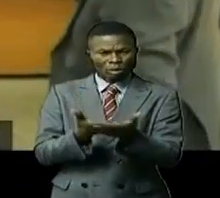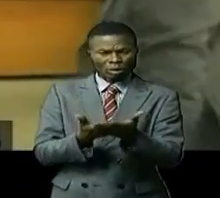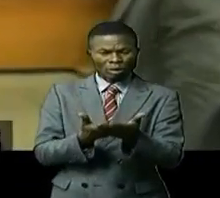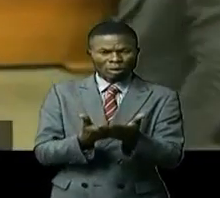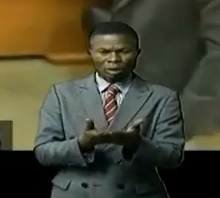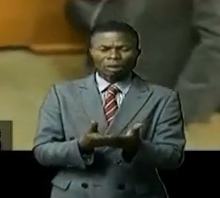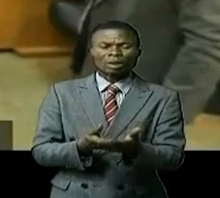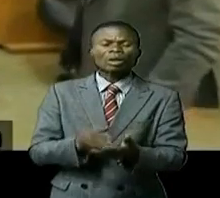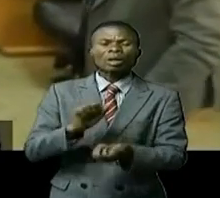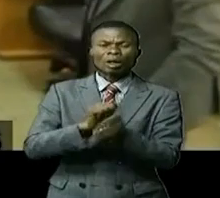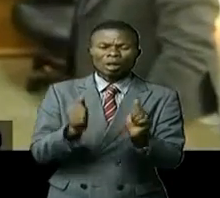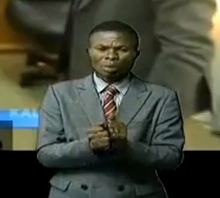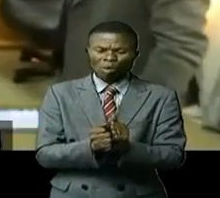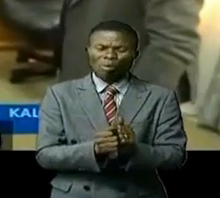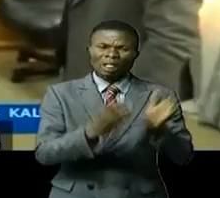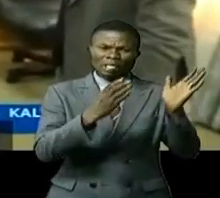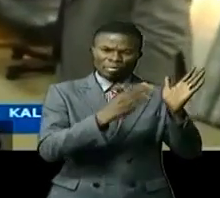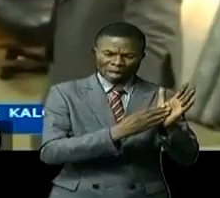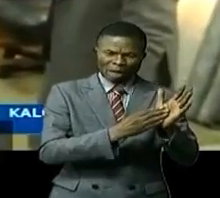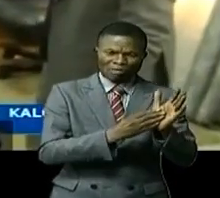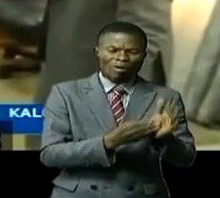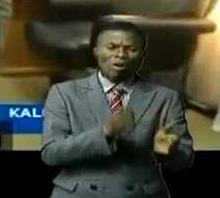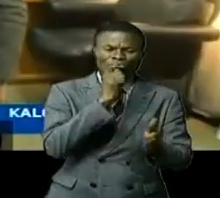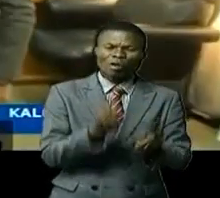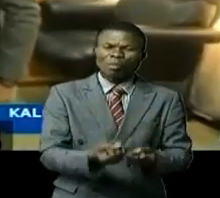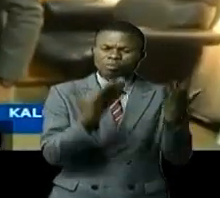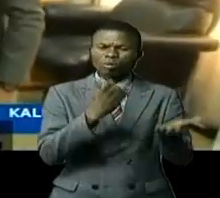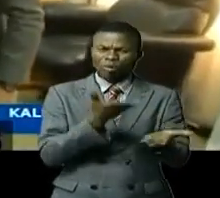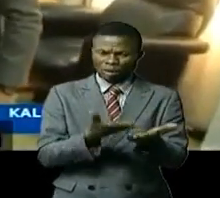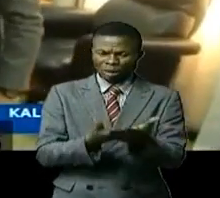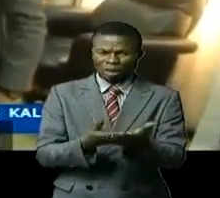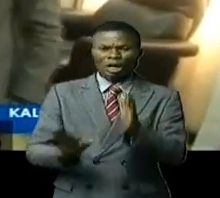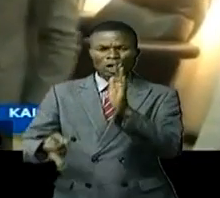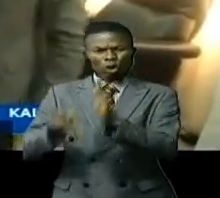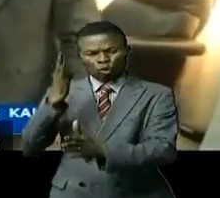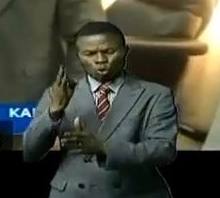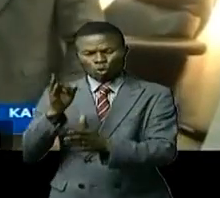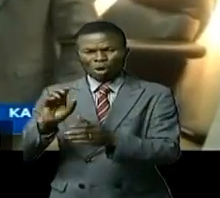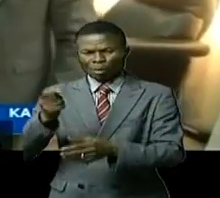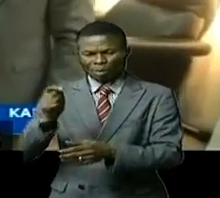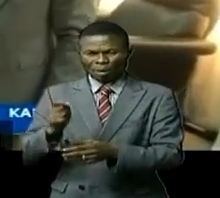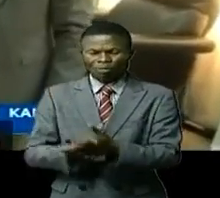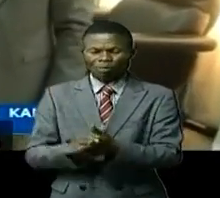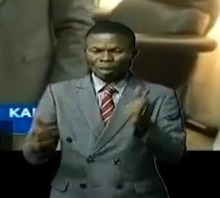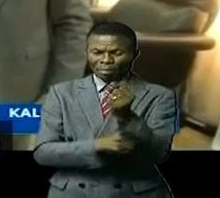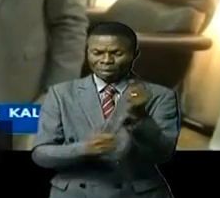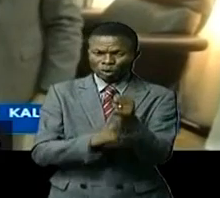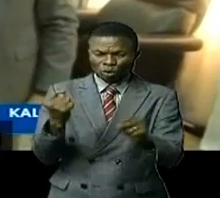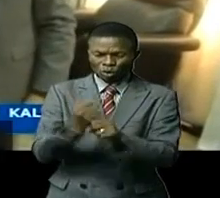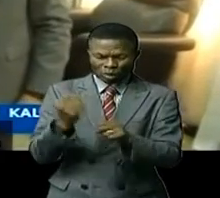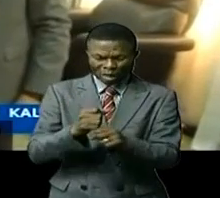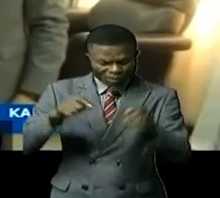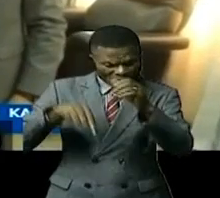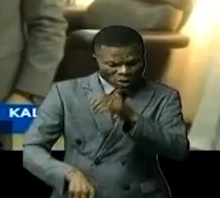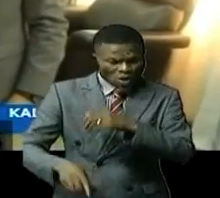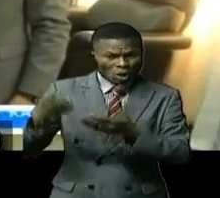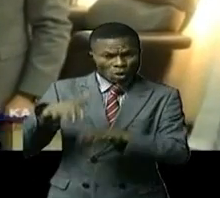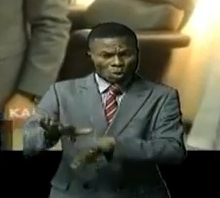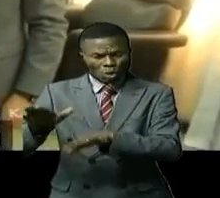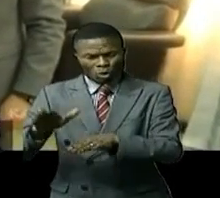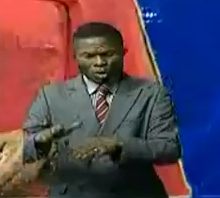12 volcans sont encore actifs, sans oublier ce sous-marin au nombre de 4 qui sont aussi actifs au large des